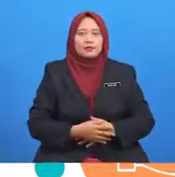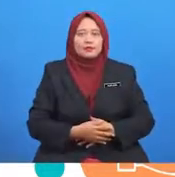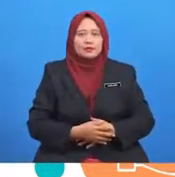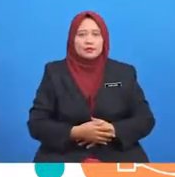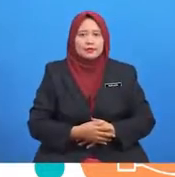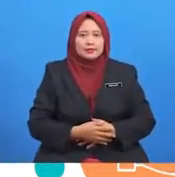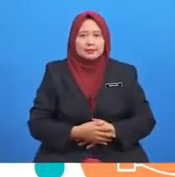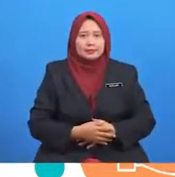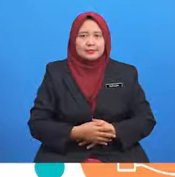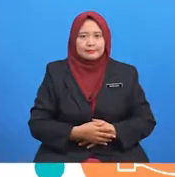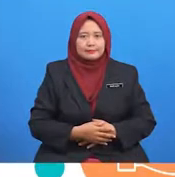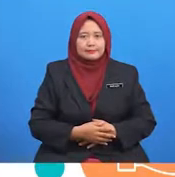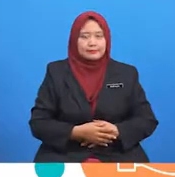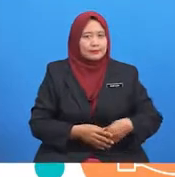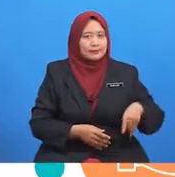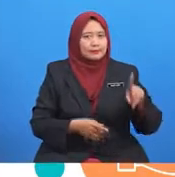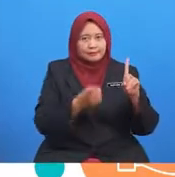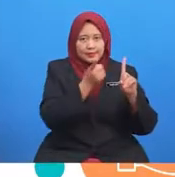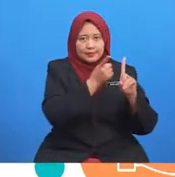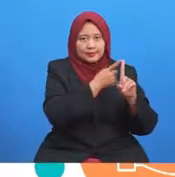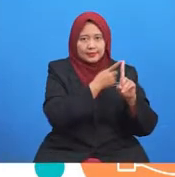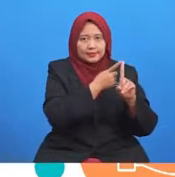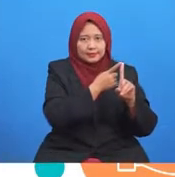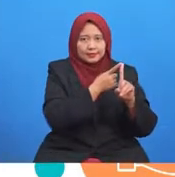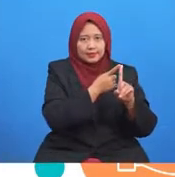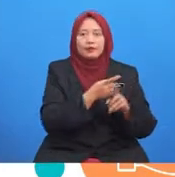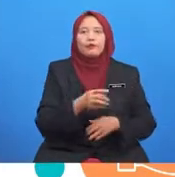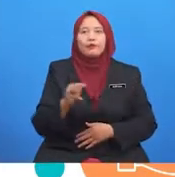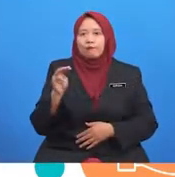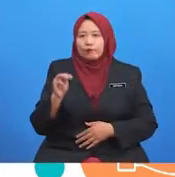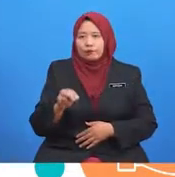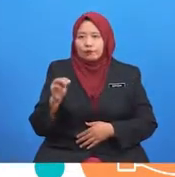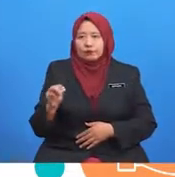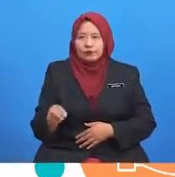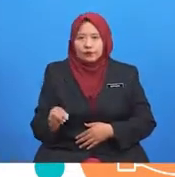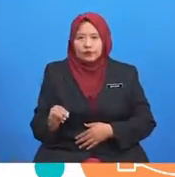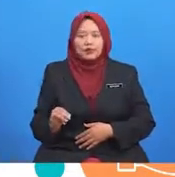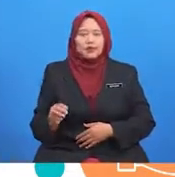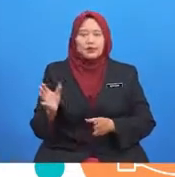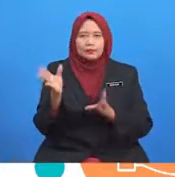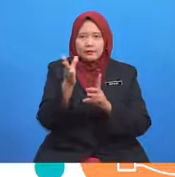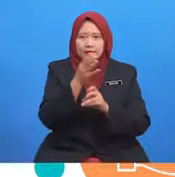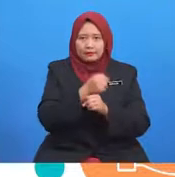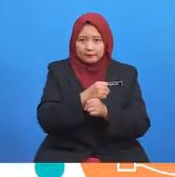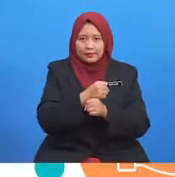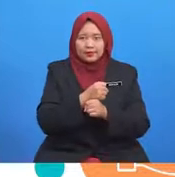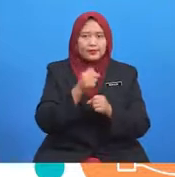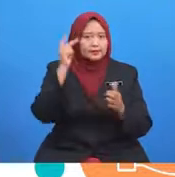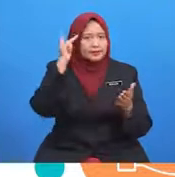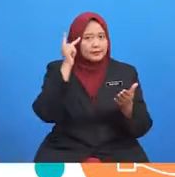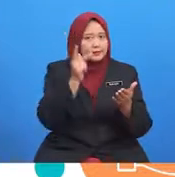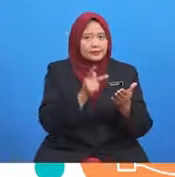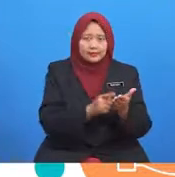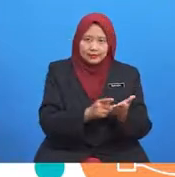berikut. Pertama, murid-murid seharusnya dapat mengenal pasti